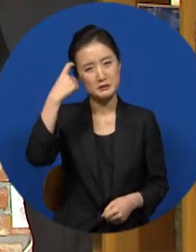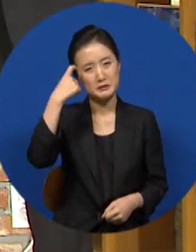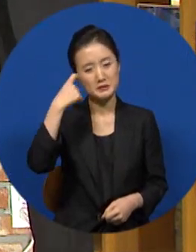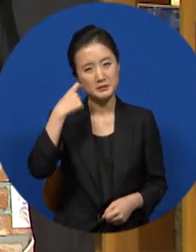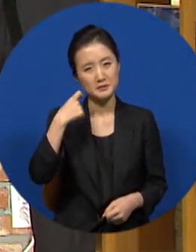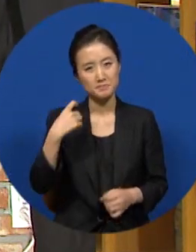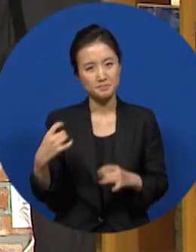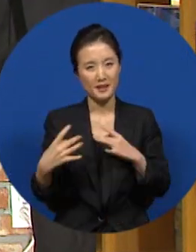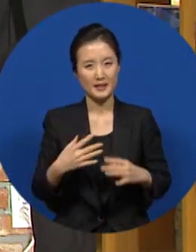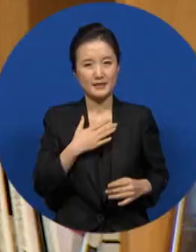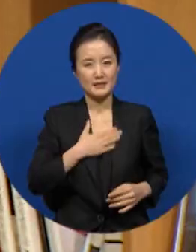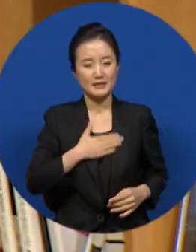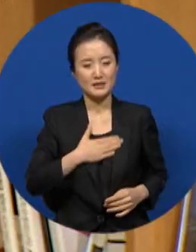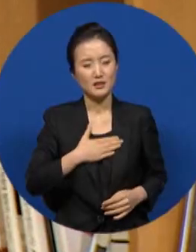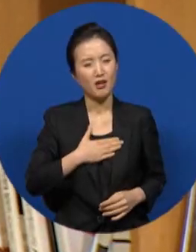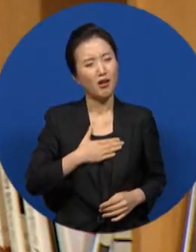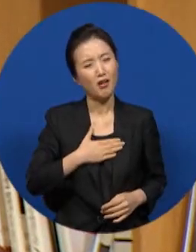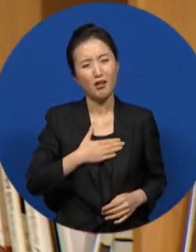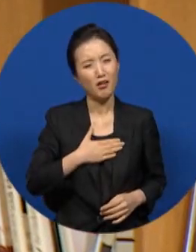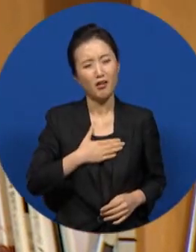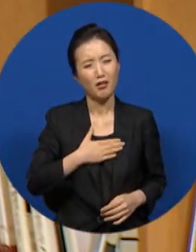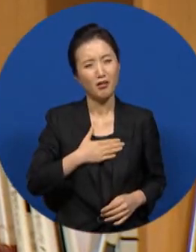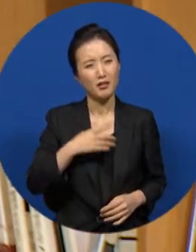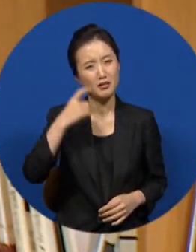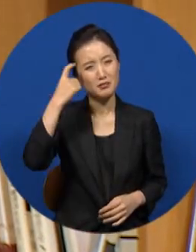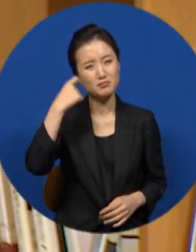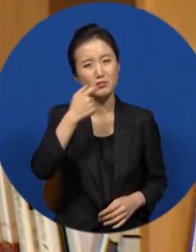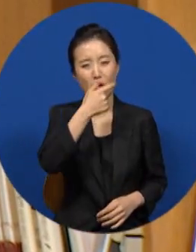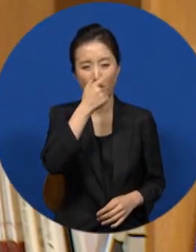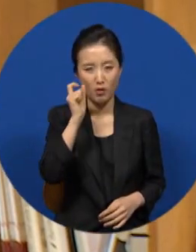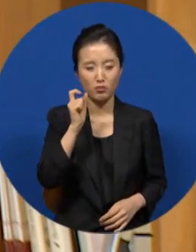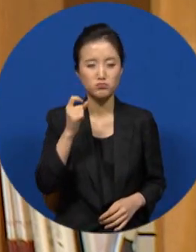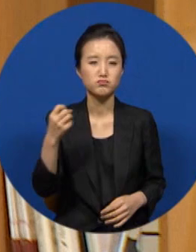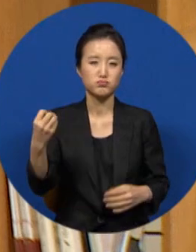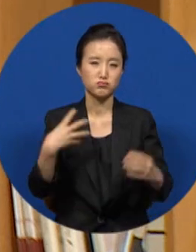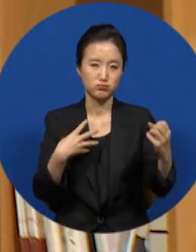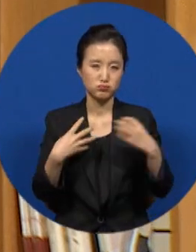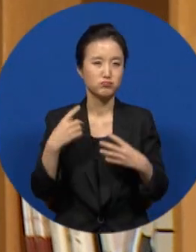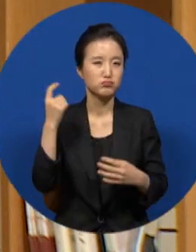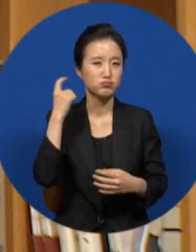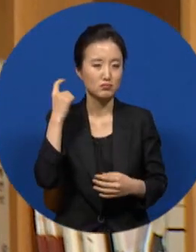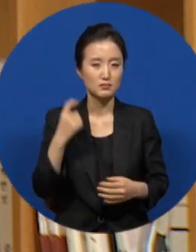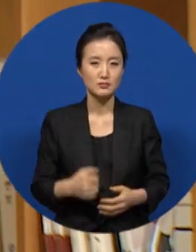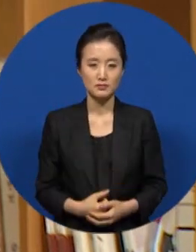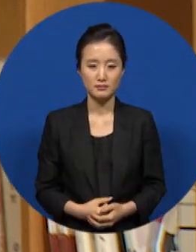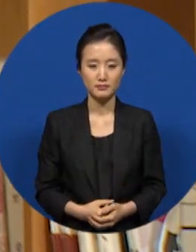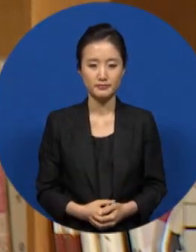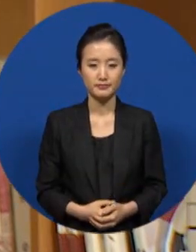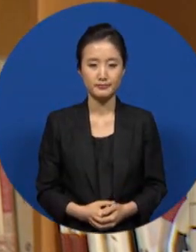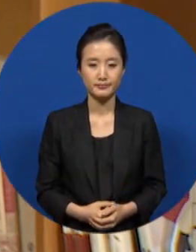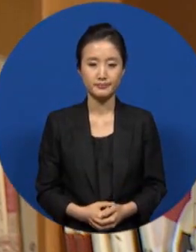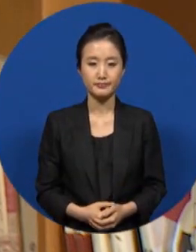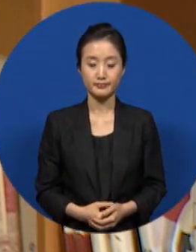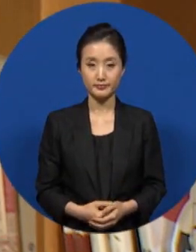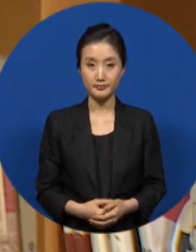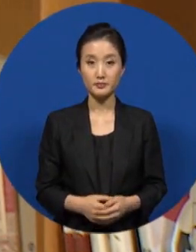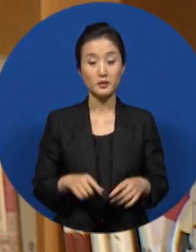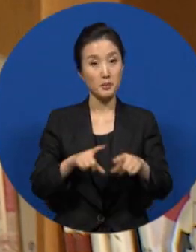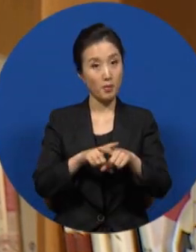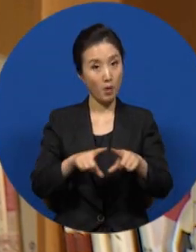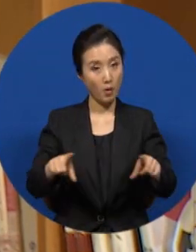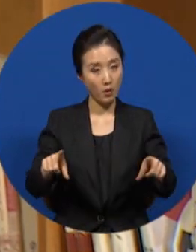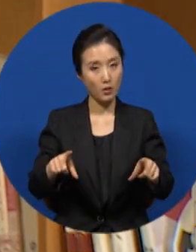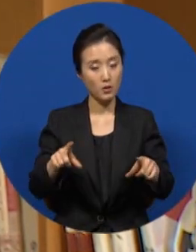기업체에서 보통 비즈니스 플랜을 만들 때, 사업 계획을 만들 때 제일 중요한 게 이제 어떻게, how